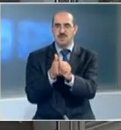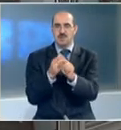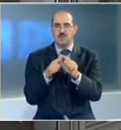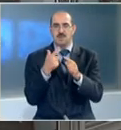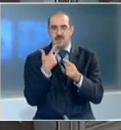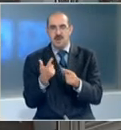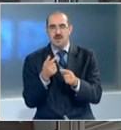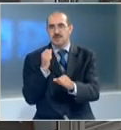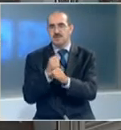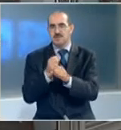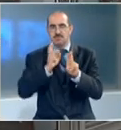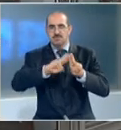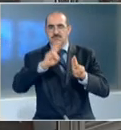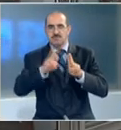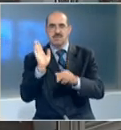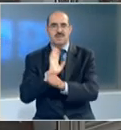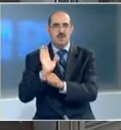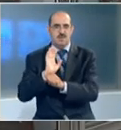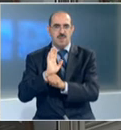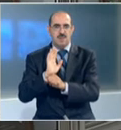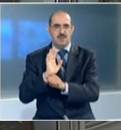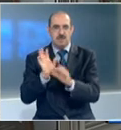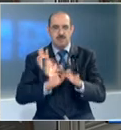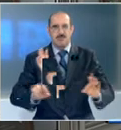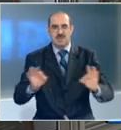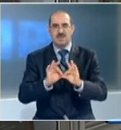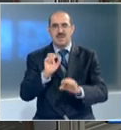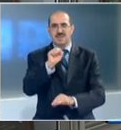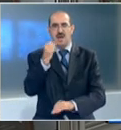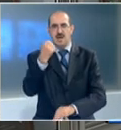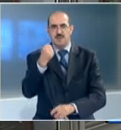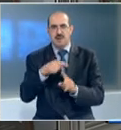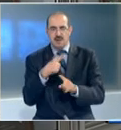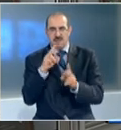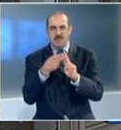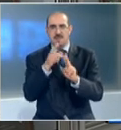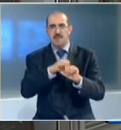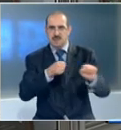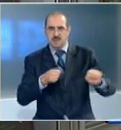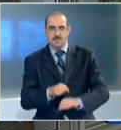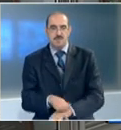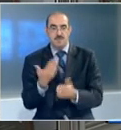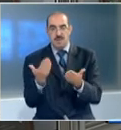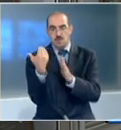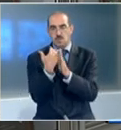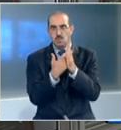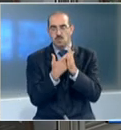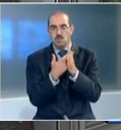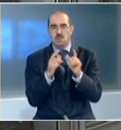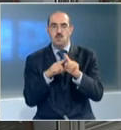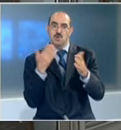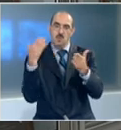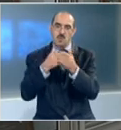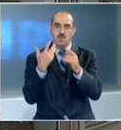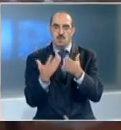بعملية لتجديد وتهيئة وتجهيز القاعة، قاعة سينما السعادة بولاية معسكر، وهذا هو البرنامج وهو الهدف الذي